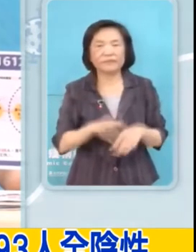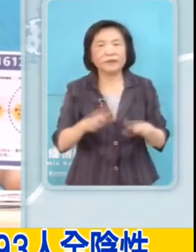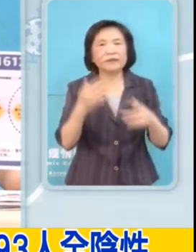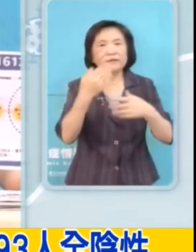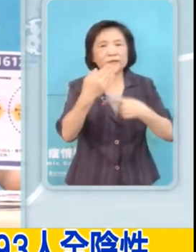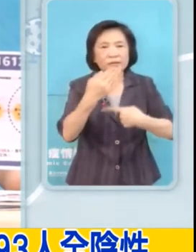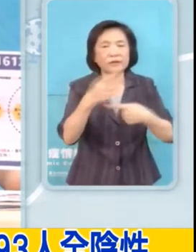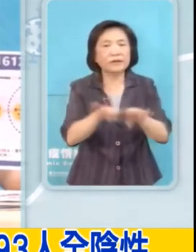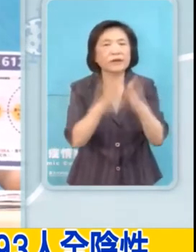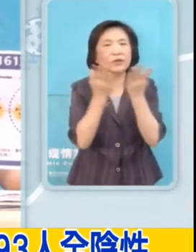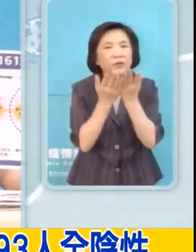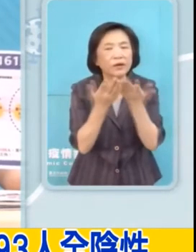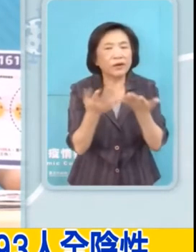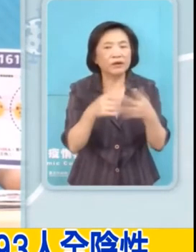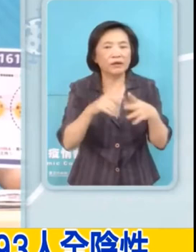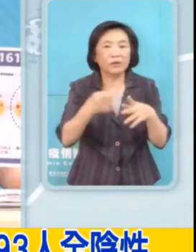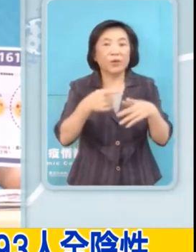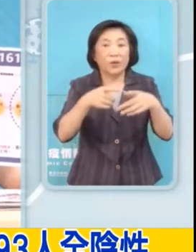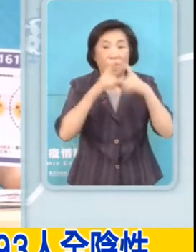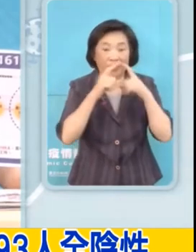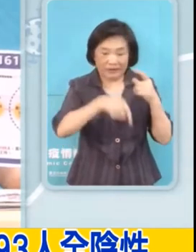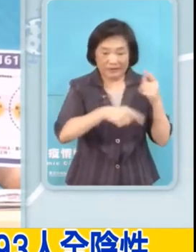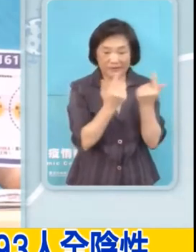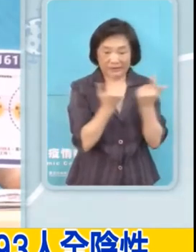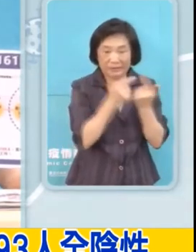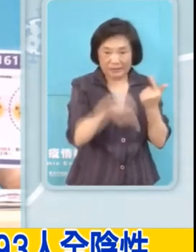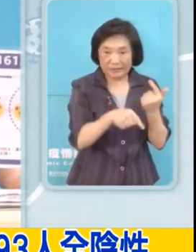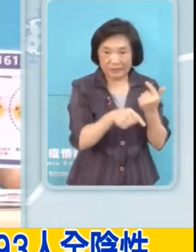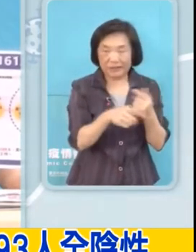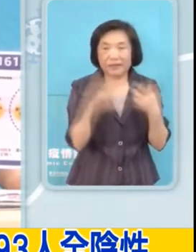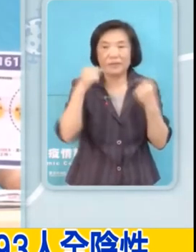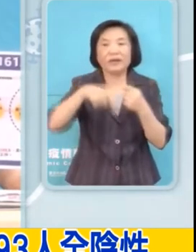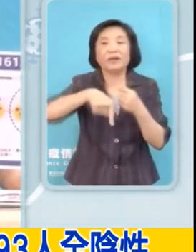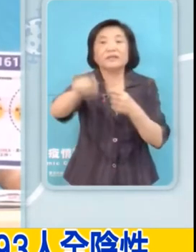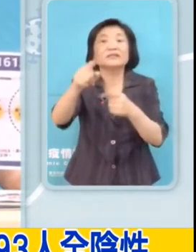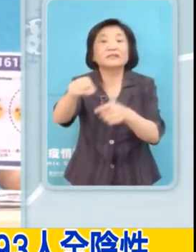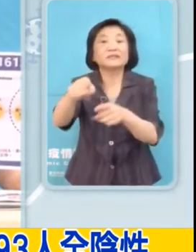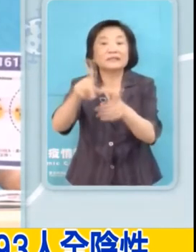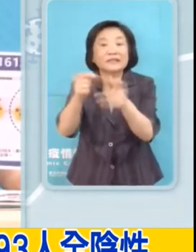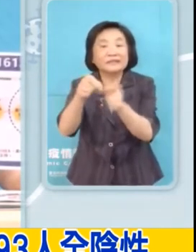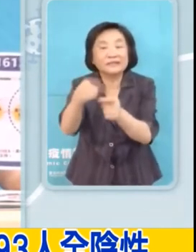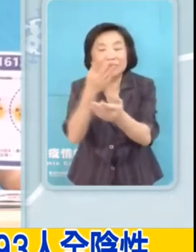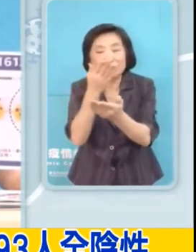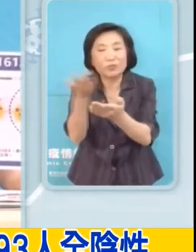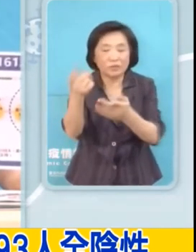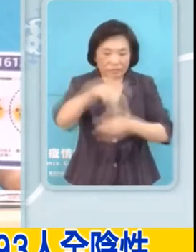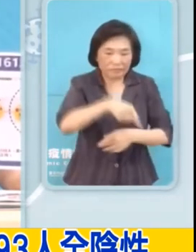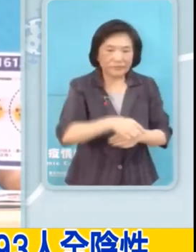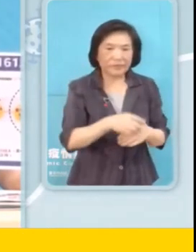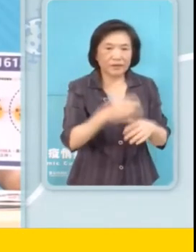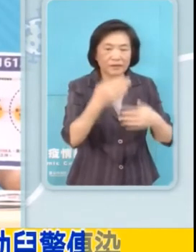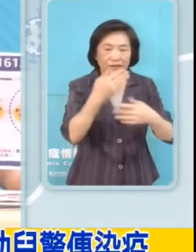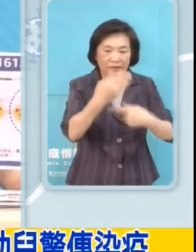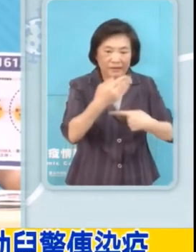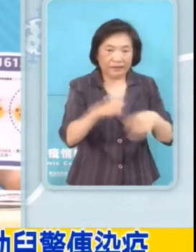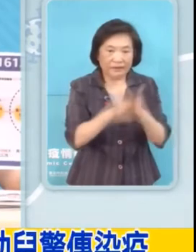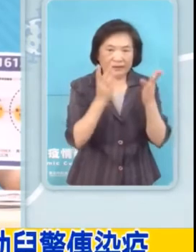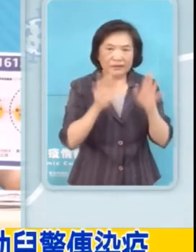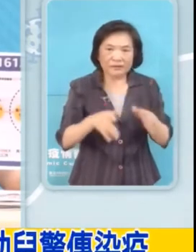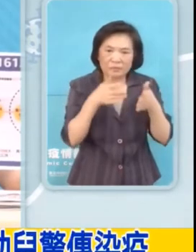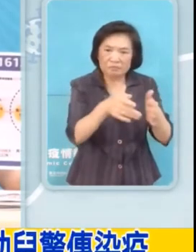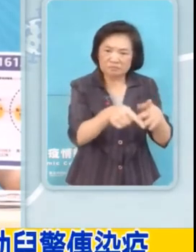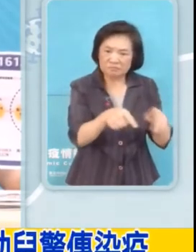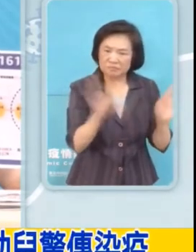要开学，他又回到我们自己台北市的公立幼稚园继续上课。那现在我们马上在查这位小朋